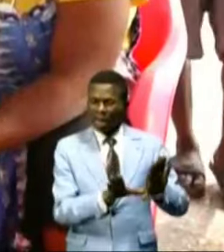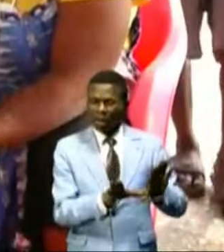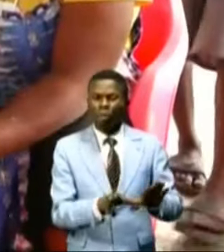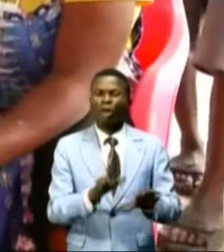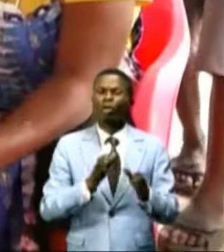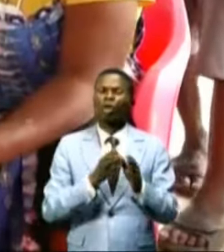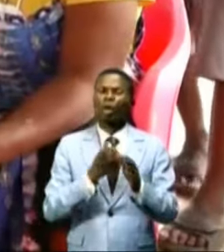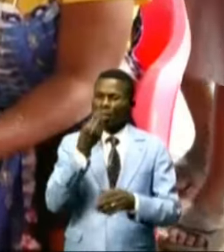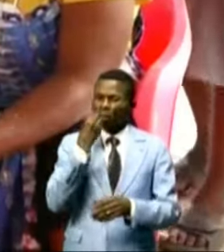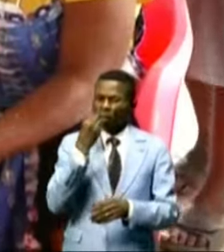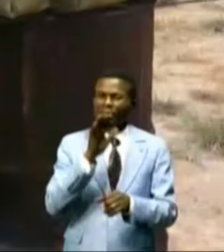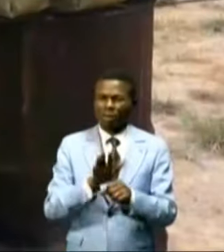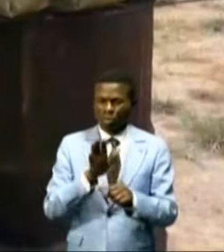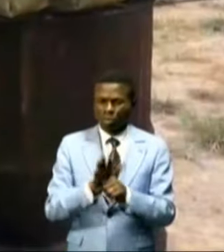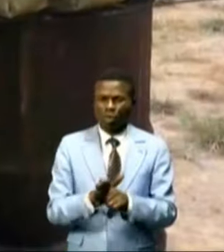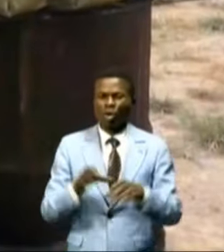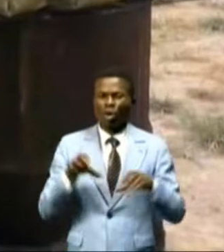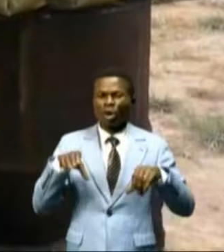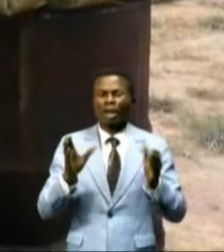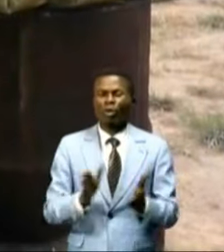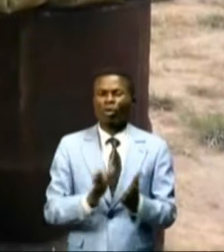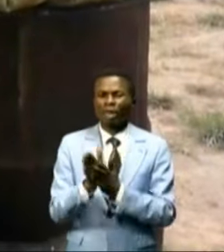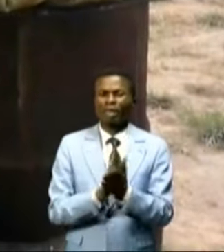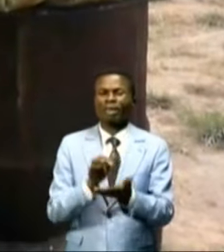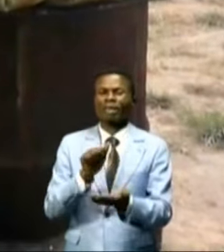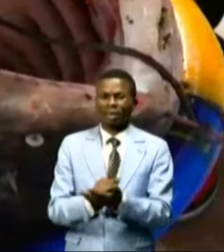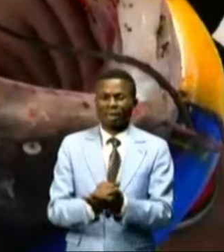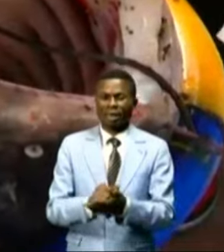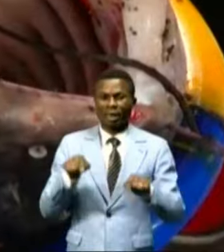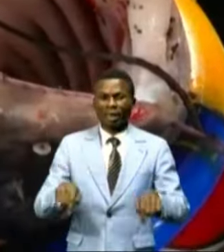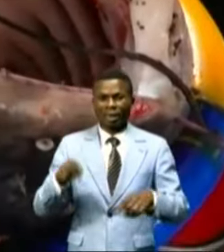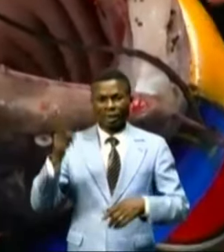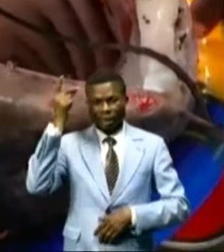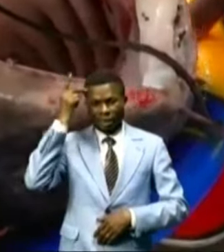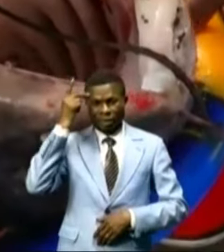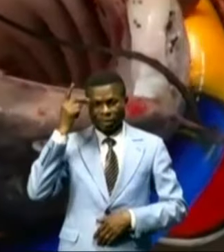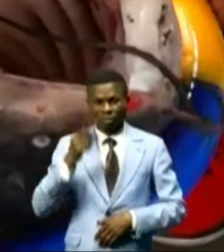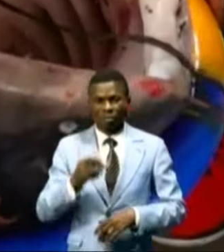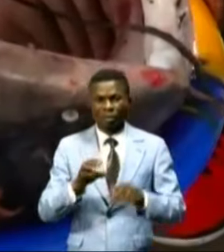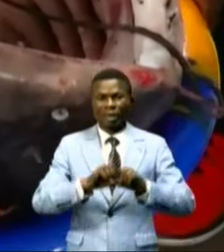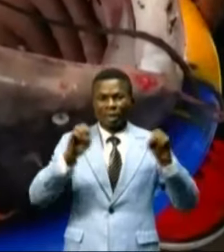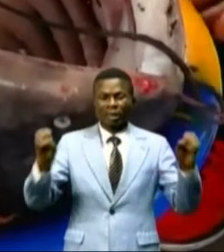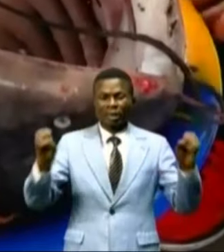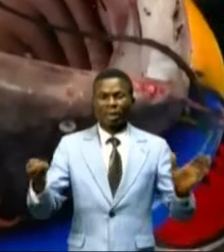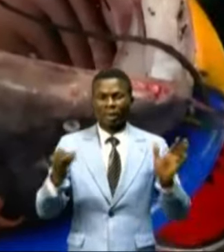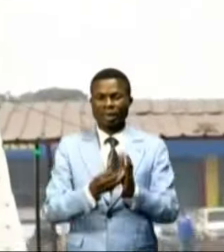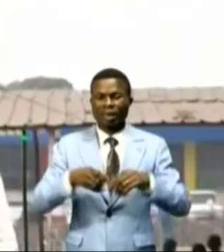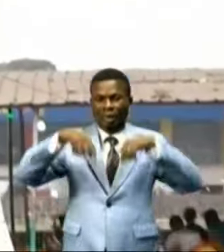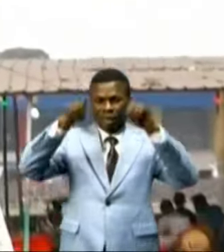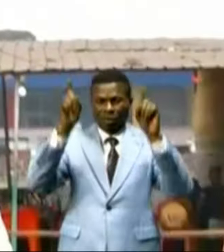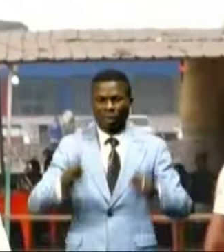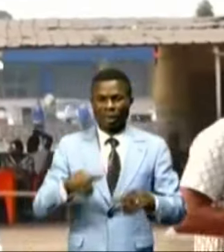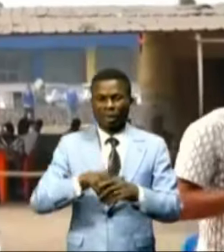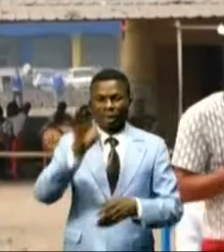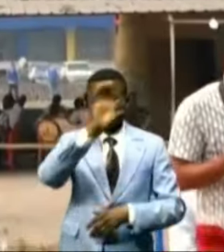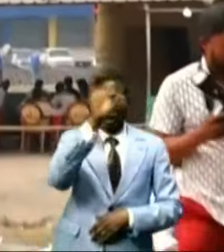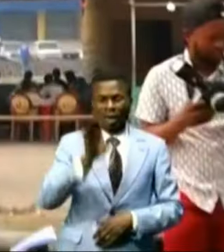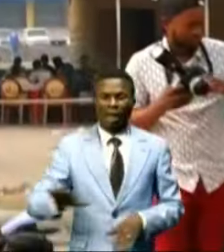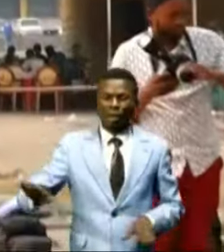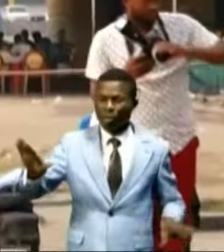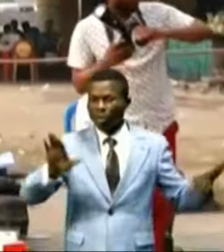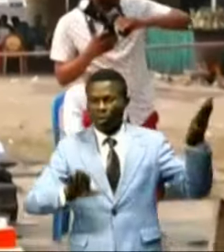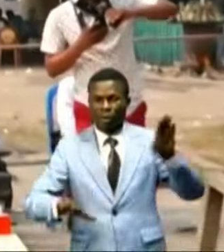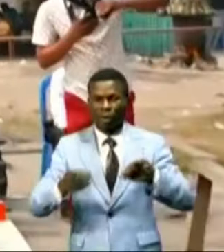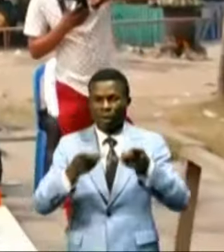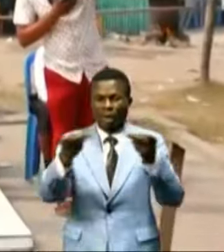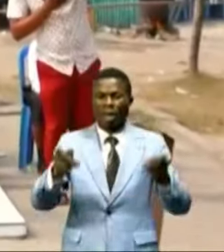est célébré ce 24 juin 2024. À Kinshasa, cette 57e édition a vécu dans la commune de Lantsele, à la cité des